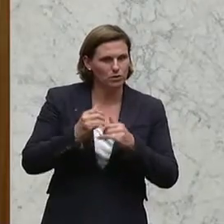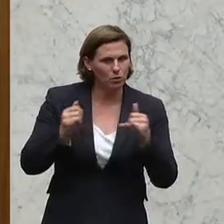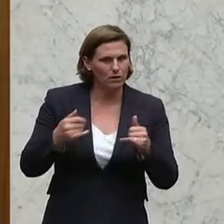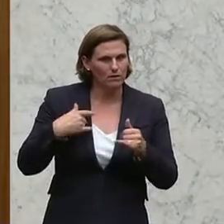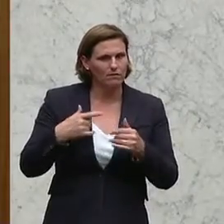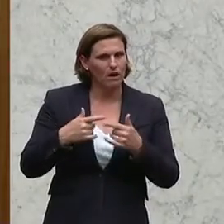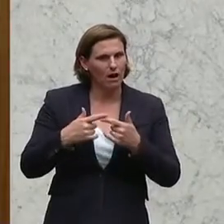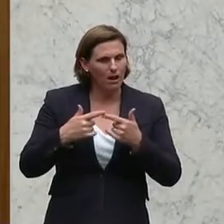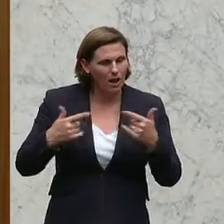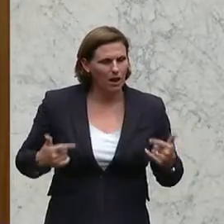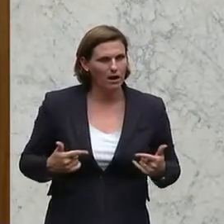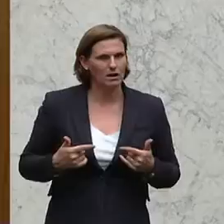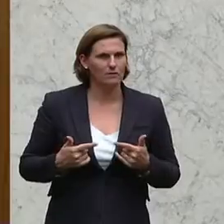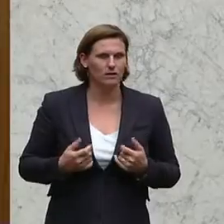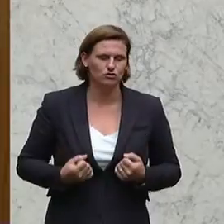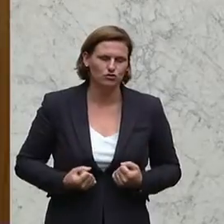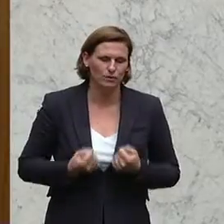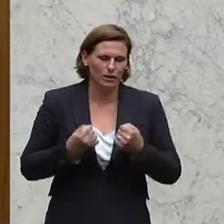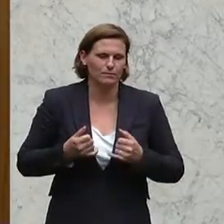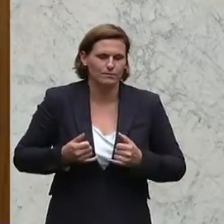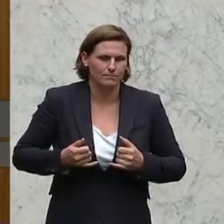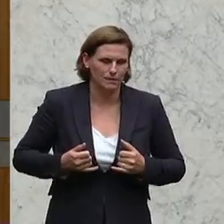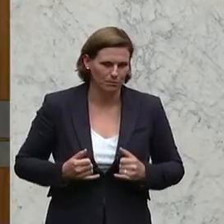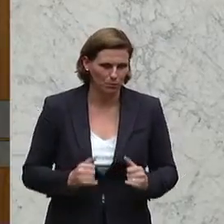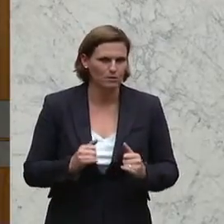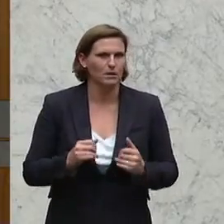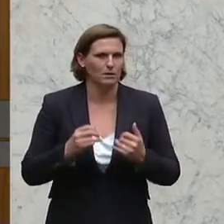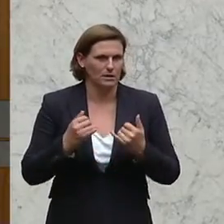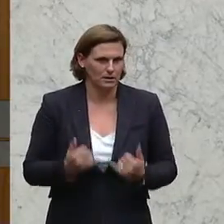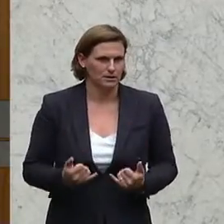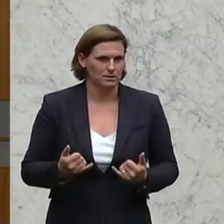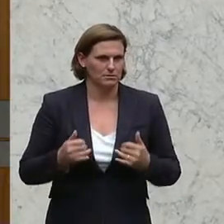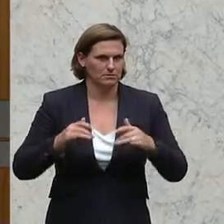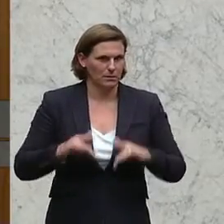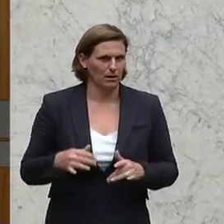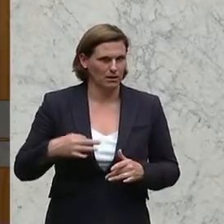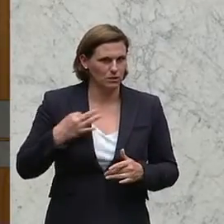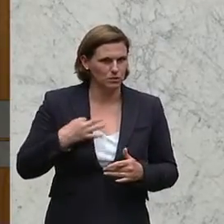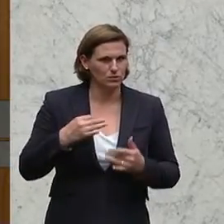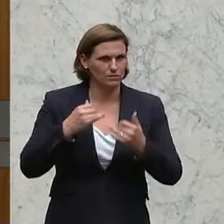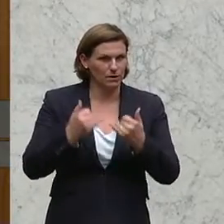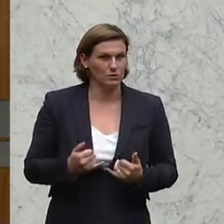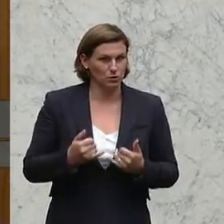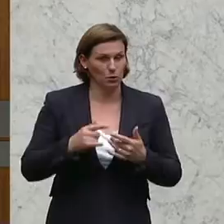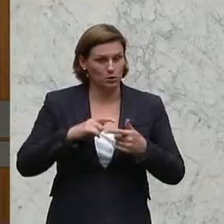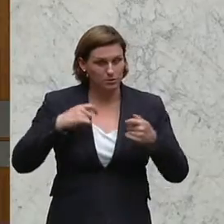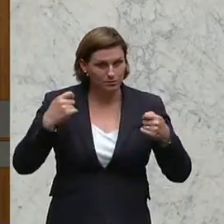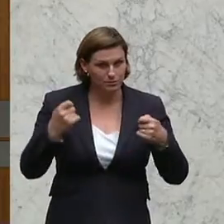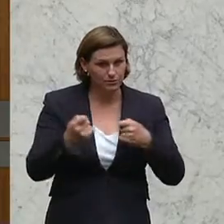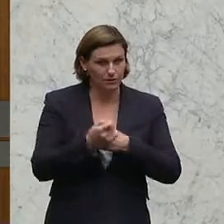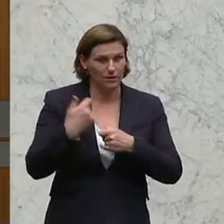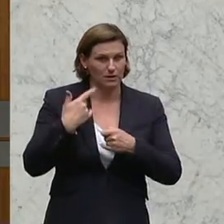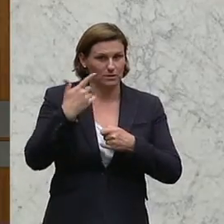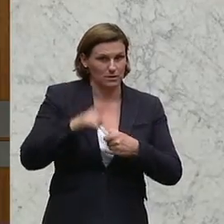und natürliche Geburt. Und es ist die größte Reform des Kinderbetreuungsgeldes seit 2002, seit der